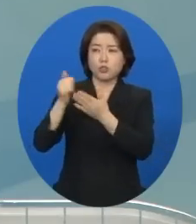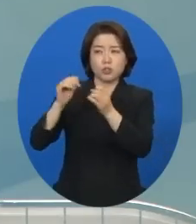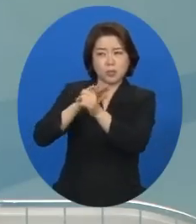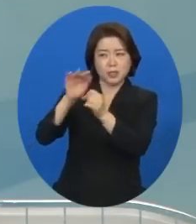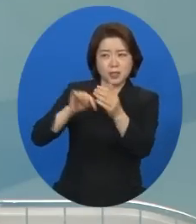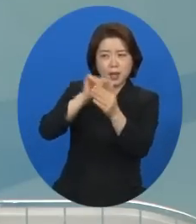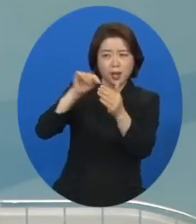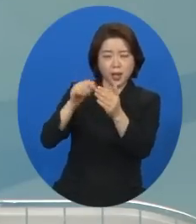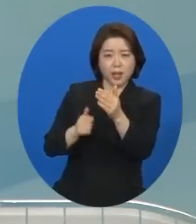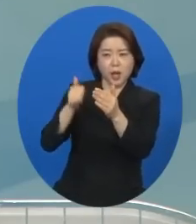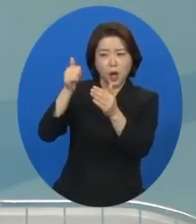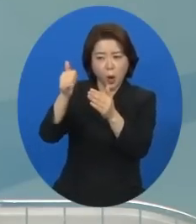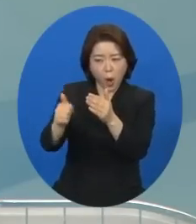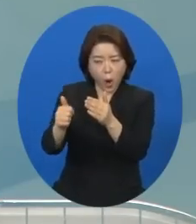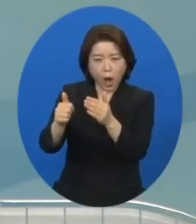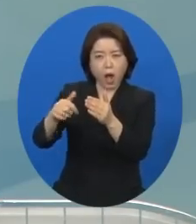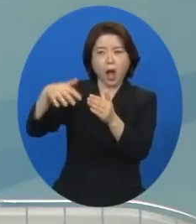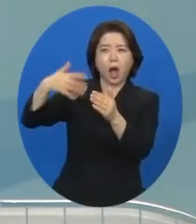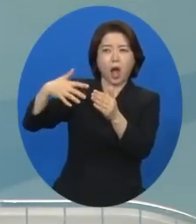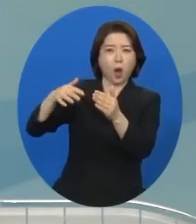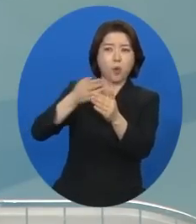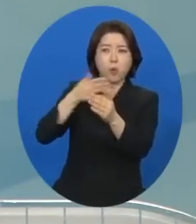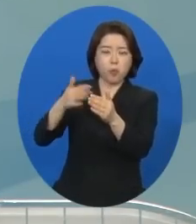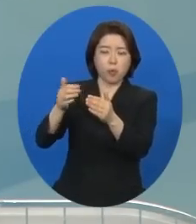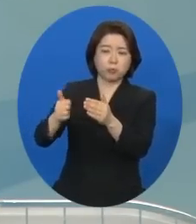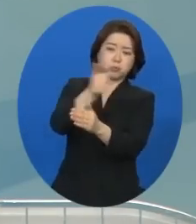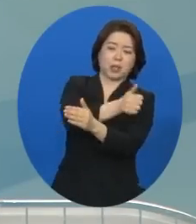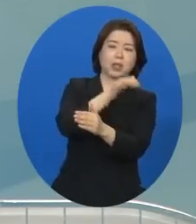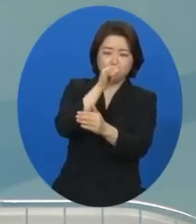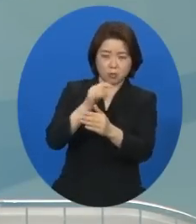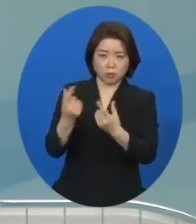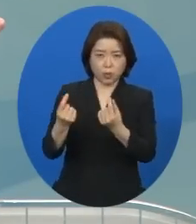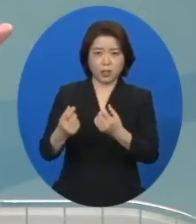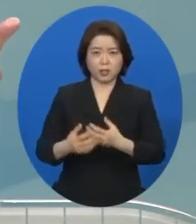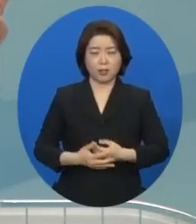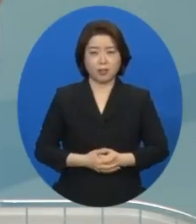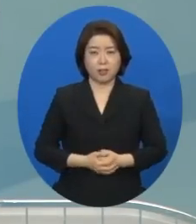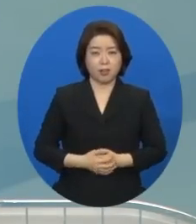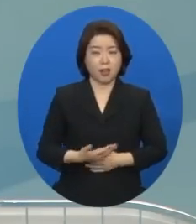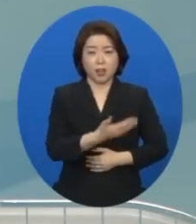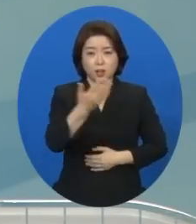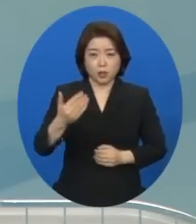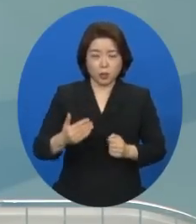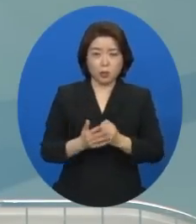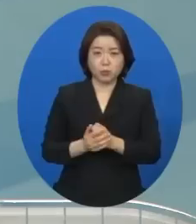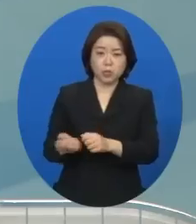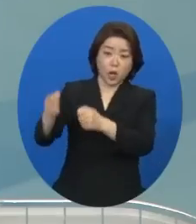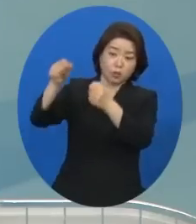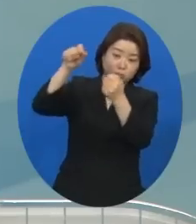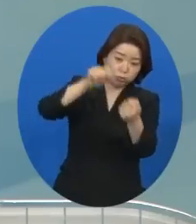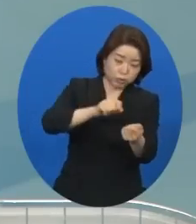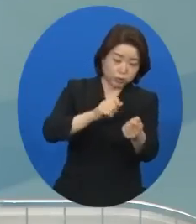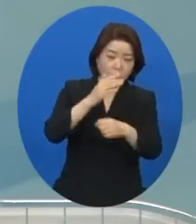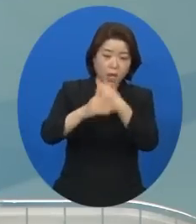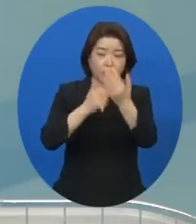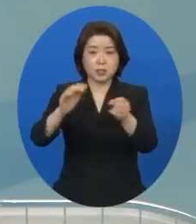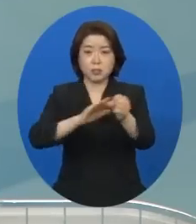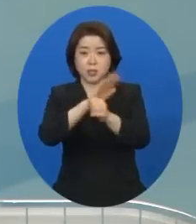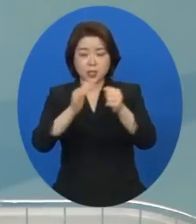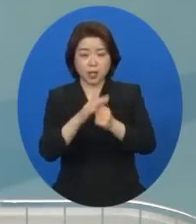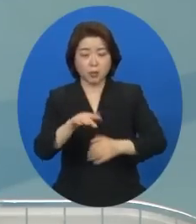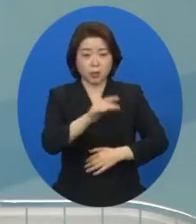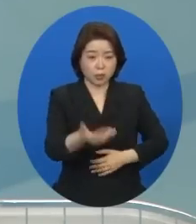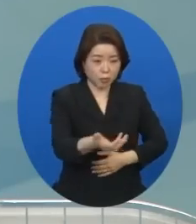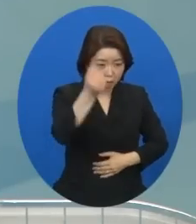안에 들어가 있지 못하기 때문이에요. 다시 말하면 여러분에게 부어주는 하나님의 사랑을 여러분이